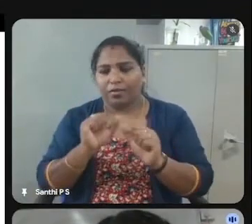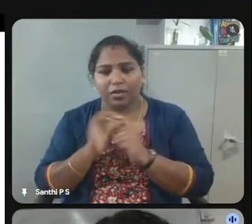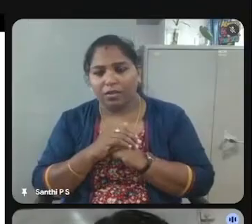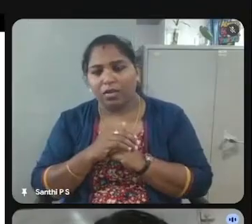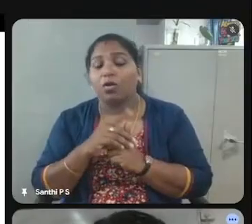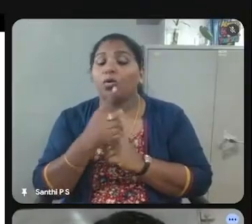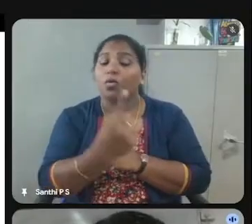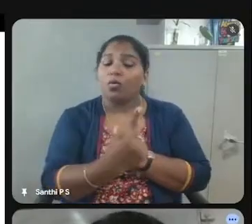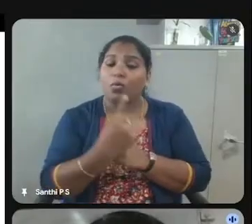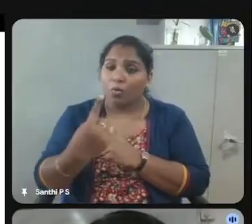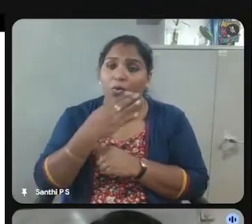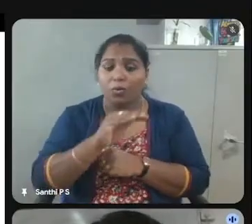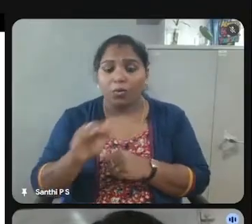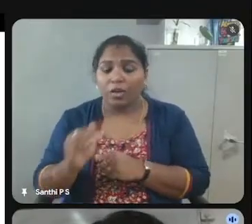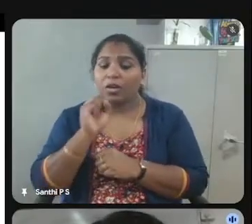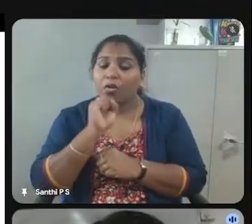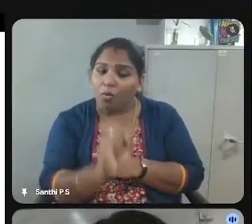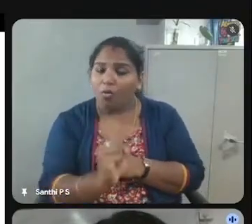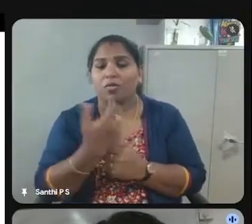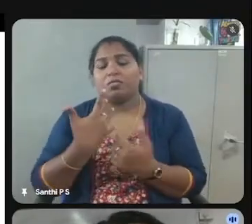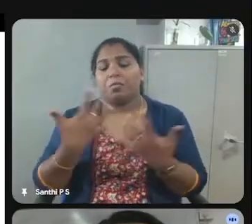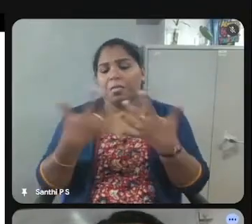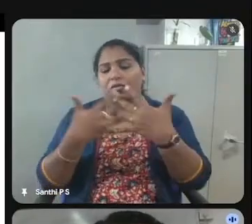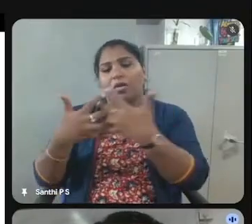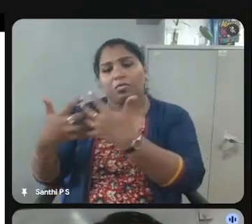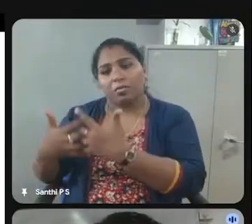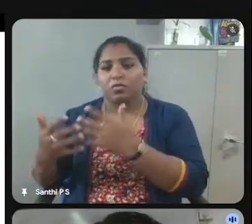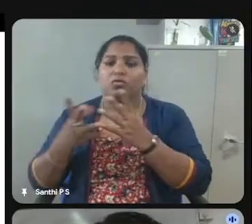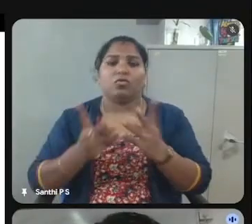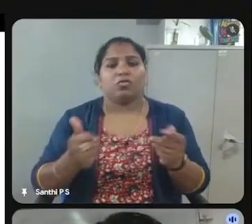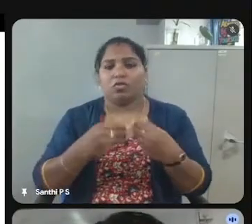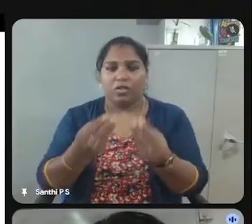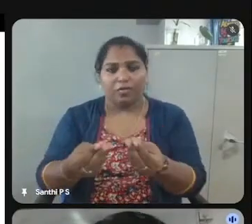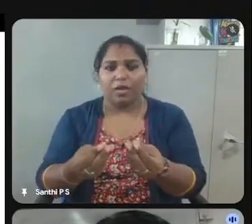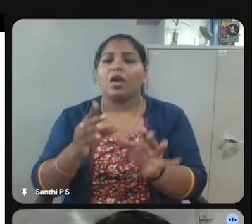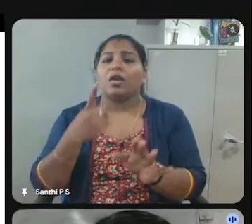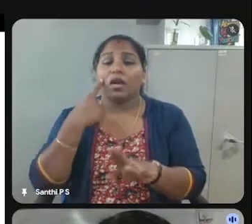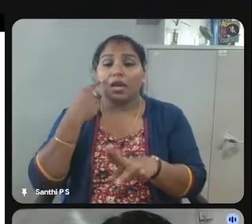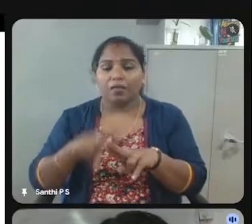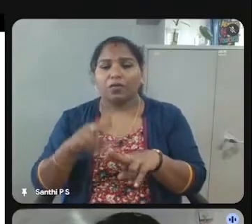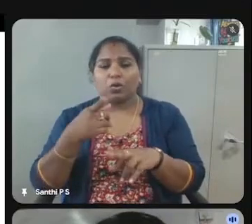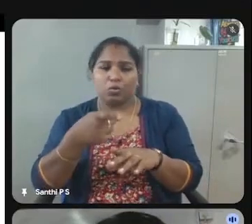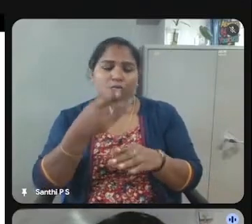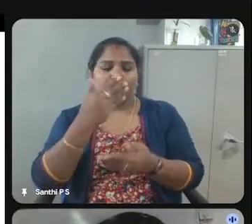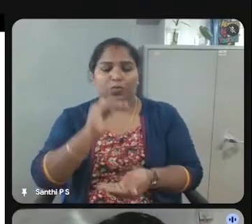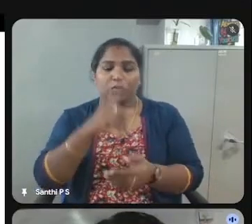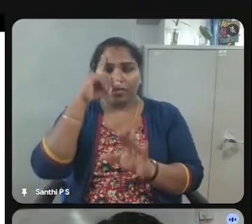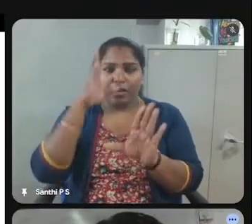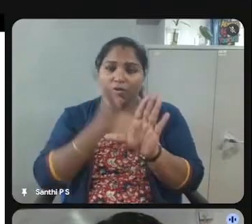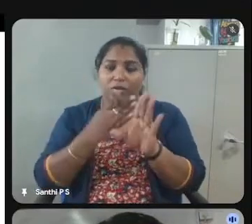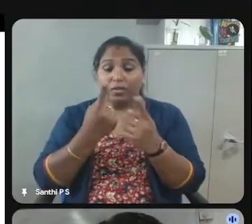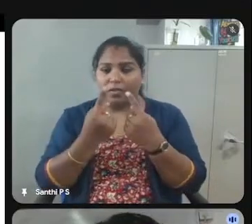ഓരോ കുഞ്ഞുങ്ങളുടെ കോമൺ ആയിട്ട് അങ്ങനെ ഒരു ഇഷ്യൂ വരികയാണെന്നുണ്ടെങ്കിൽ കുട്ടിയെ കഴിവതും ഒരു സൈക്കോളജിക്കൽ ഇവാലുവേഷന് കൊണ്ടുപോകുക എന്നുള്ളതാണ് ആദ്യം